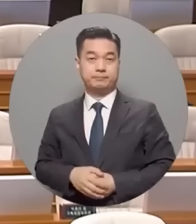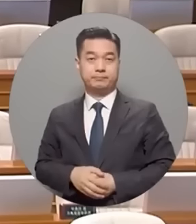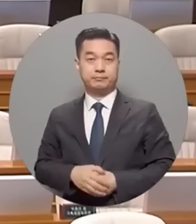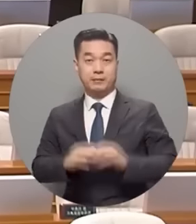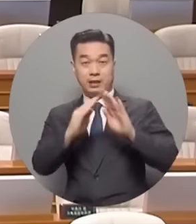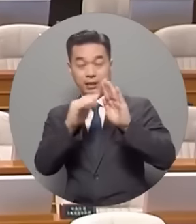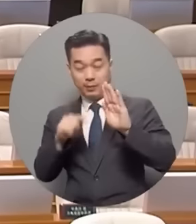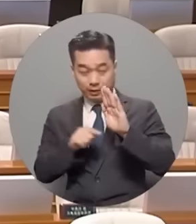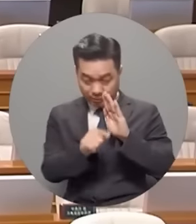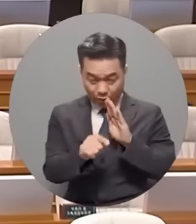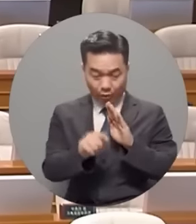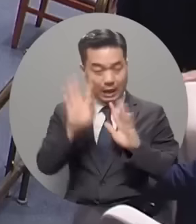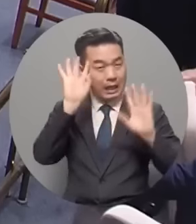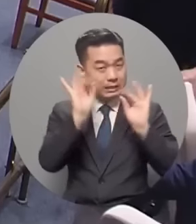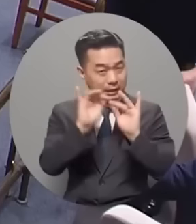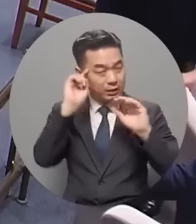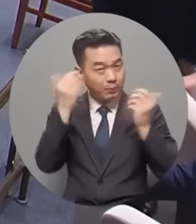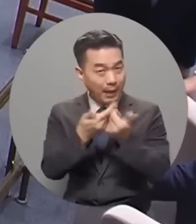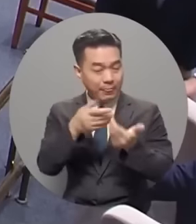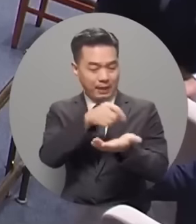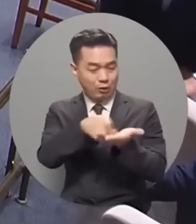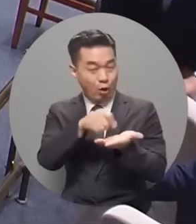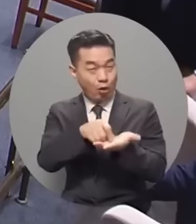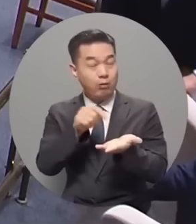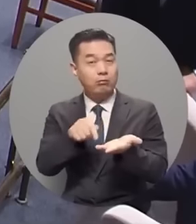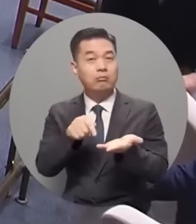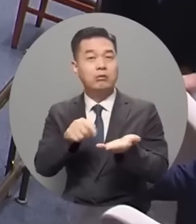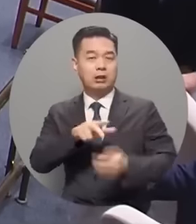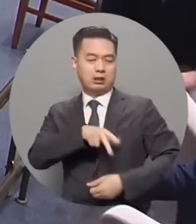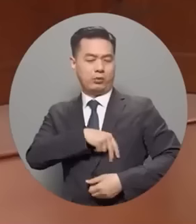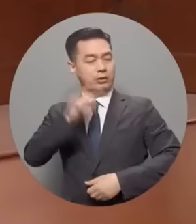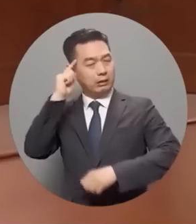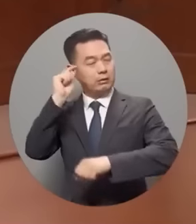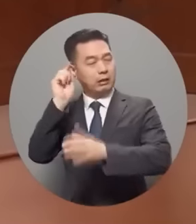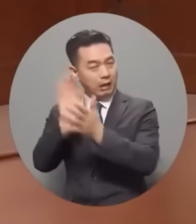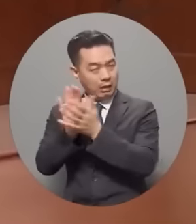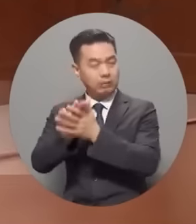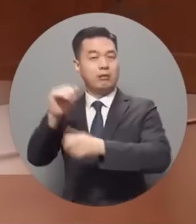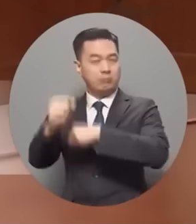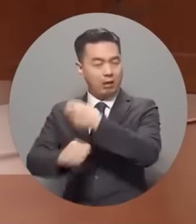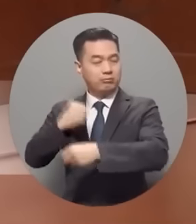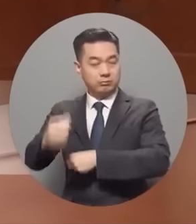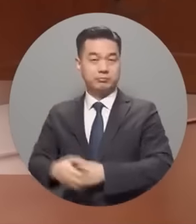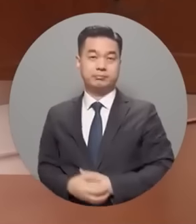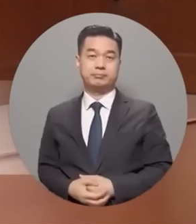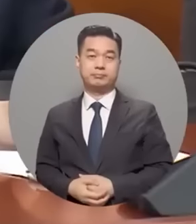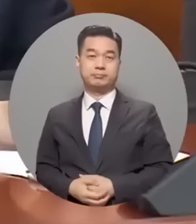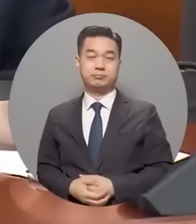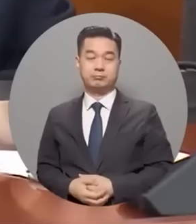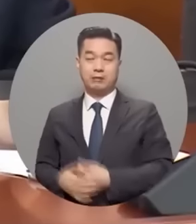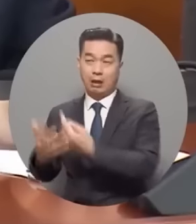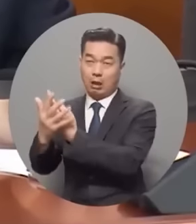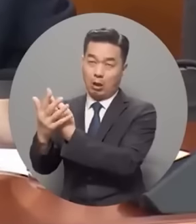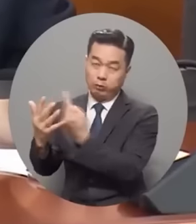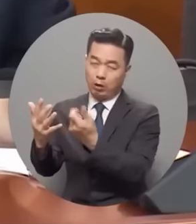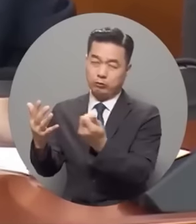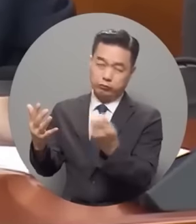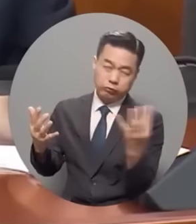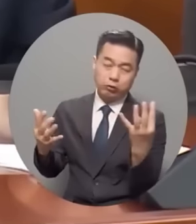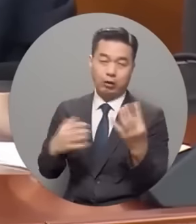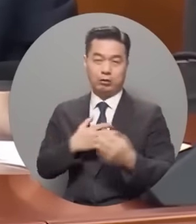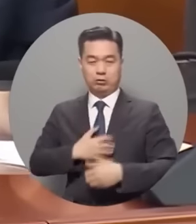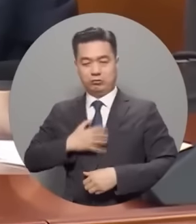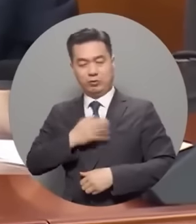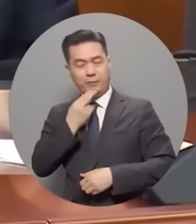들어가 찬성과 반대를 적는 건 의원들 마음에 달려있는 겁니다. 국민의힘은 무더기 이탈 가능성은 낮다고 보고